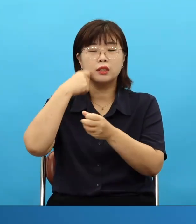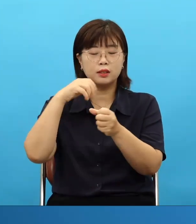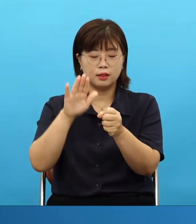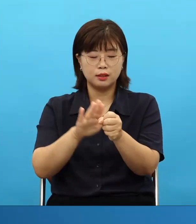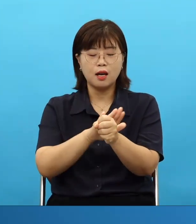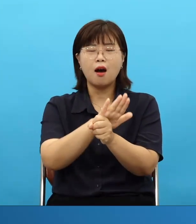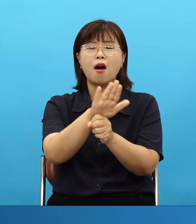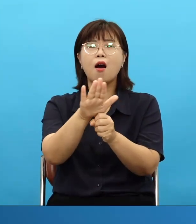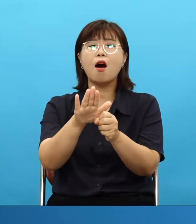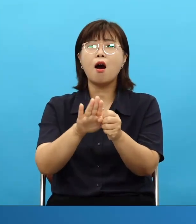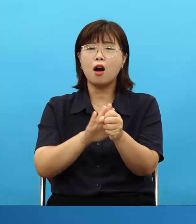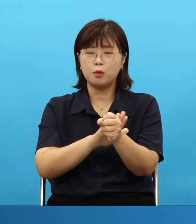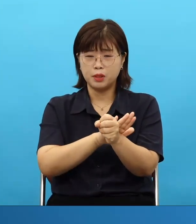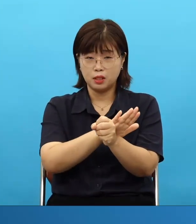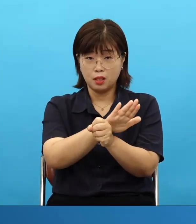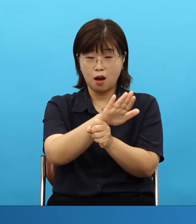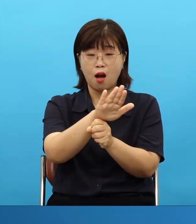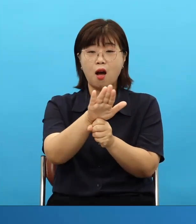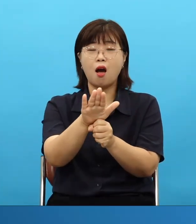주는